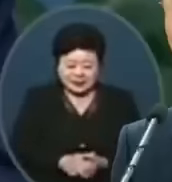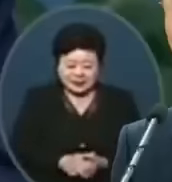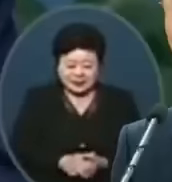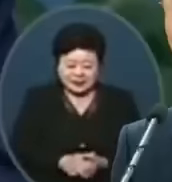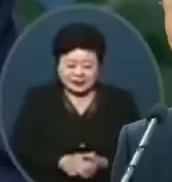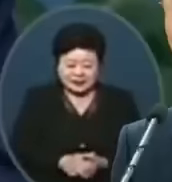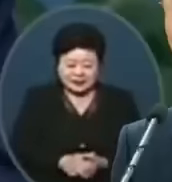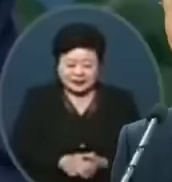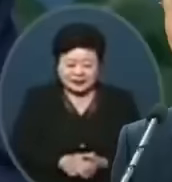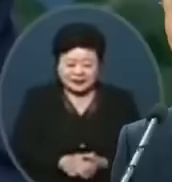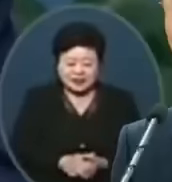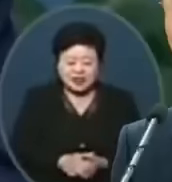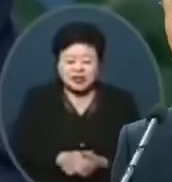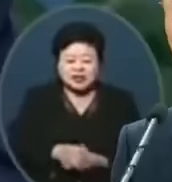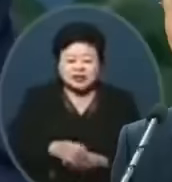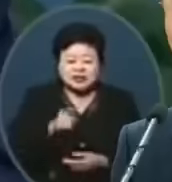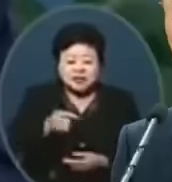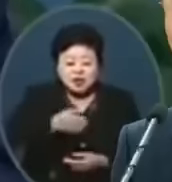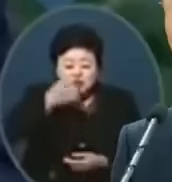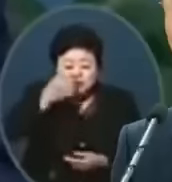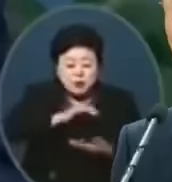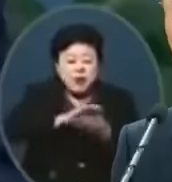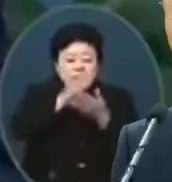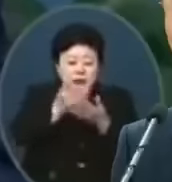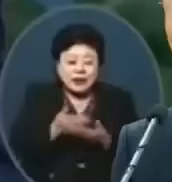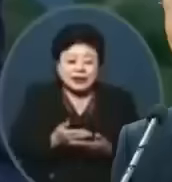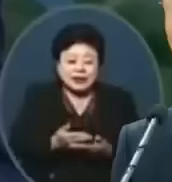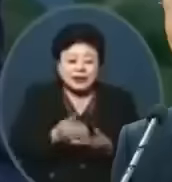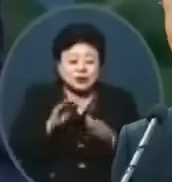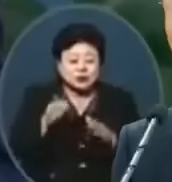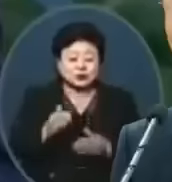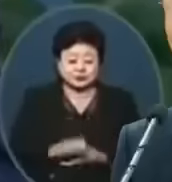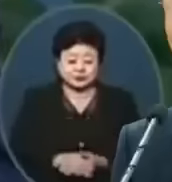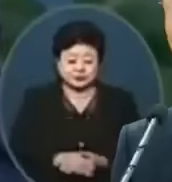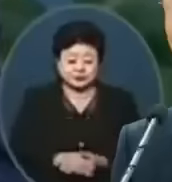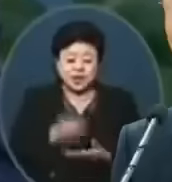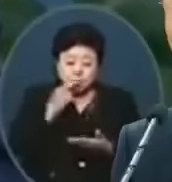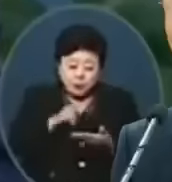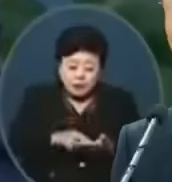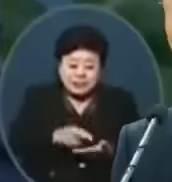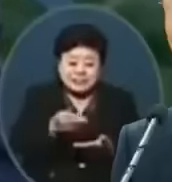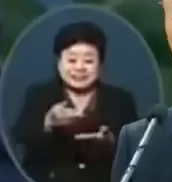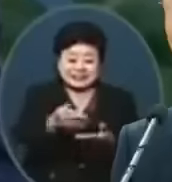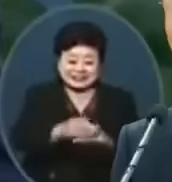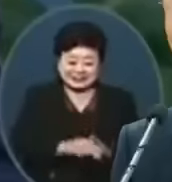하면 그 소원이 꿈으로 변화되는 것입니다. 요사인에게 편지가